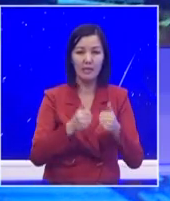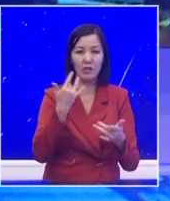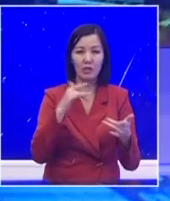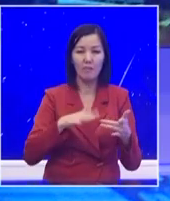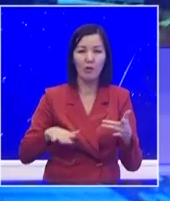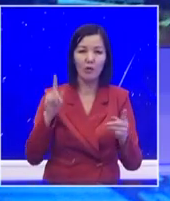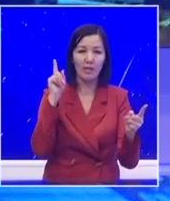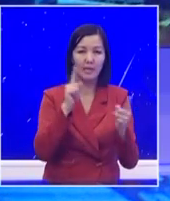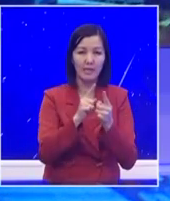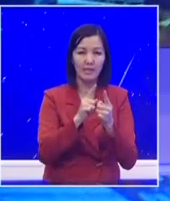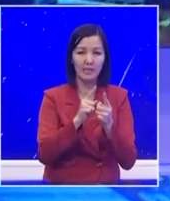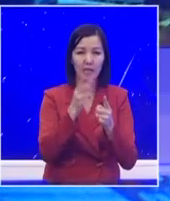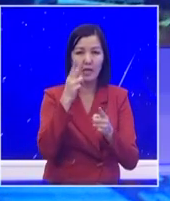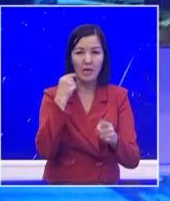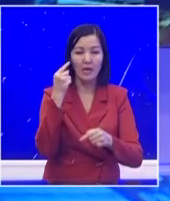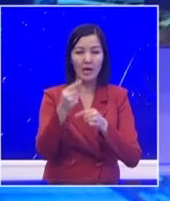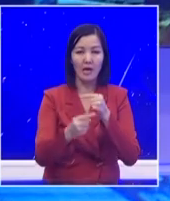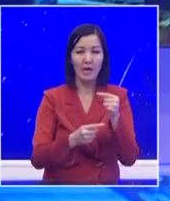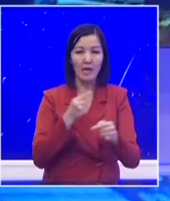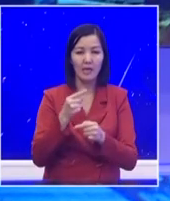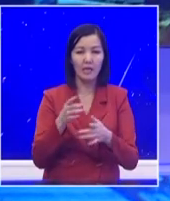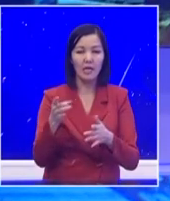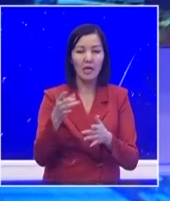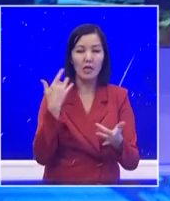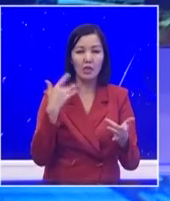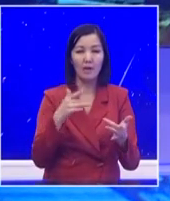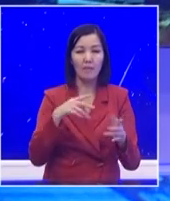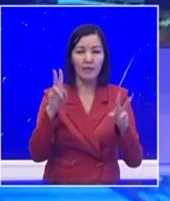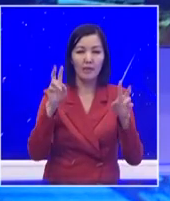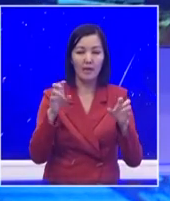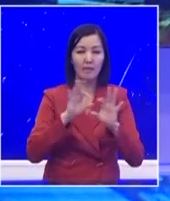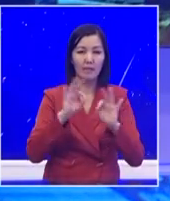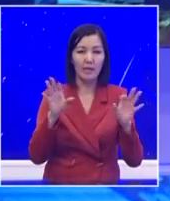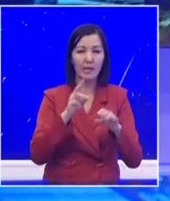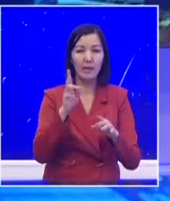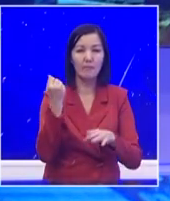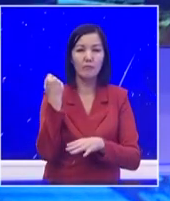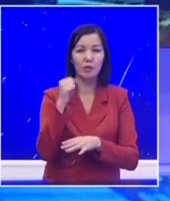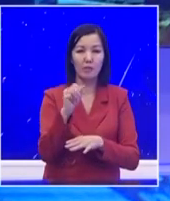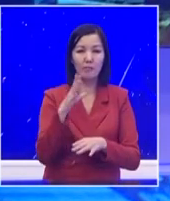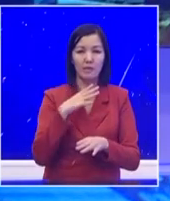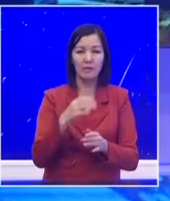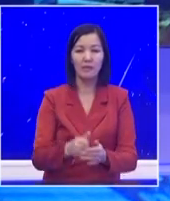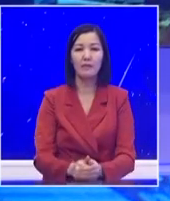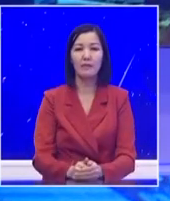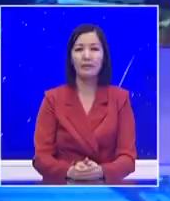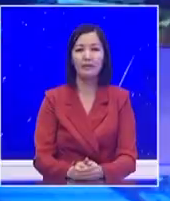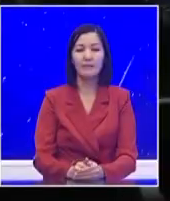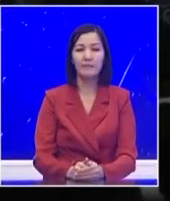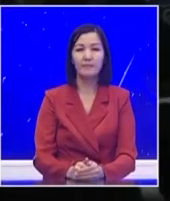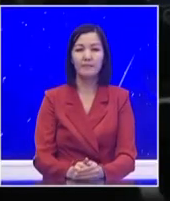Дәстүрге айналған додада шайырлар Алдаспан ақынды жырлады. Республикалық сайыста кімдер жеңімпаз атанды? Тілші тарқатады.